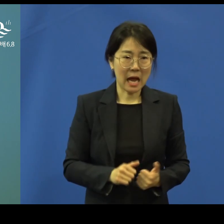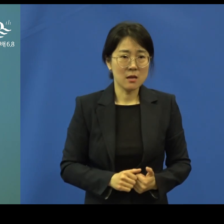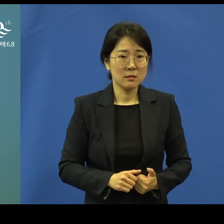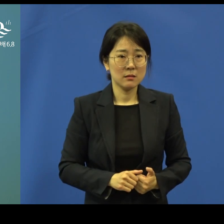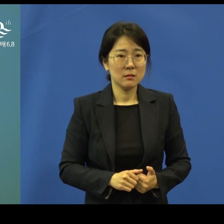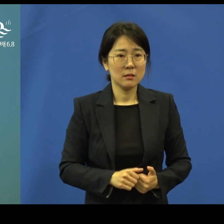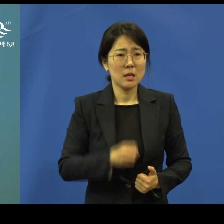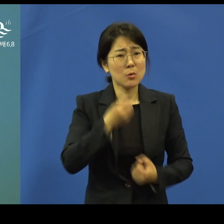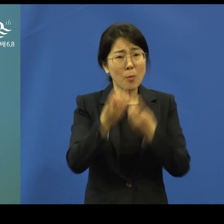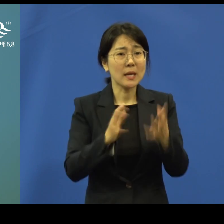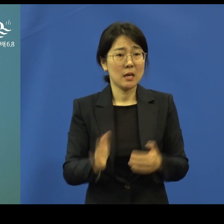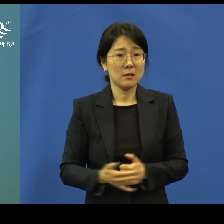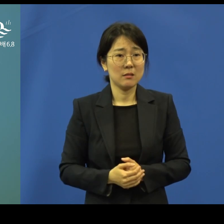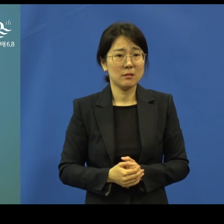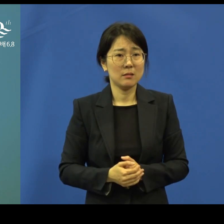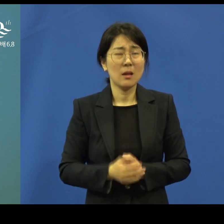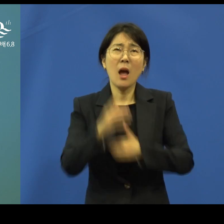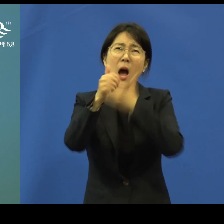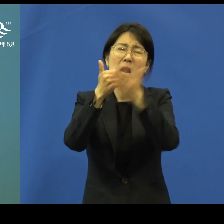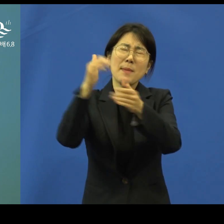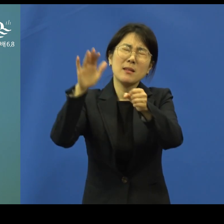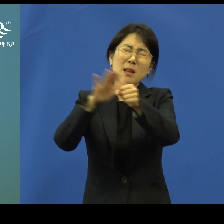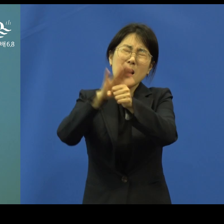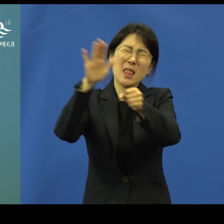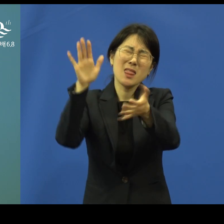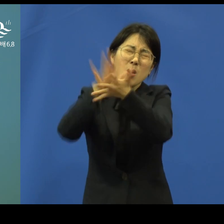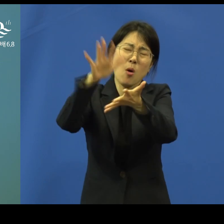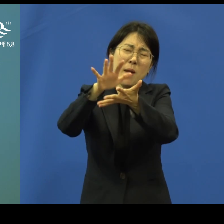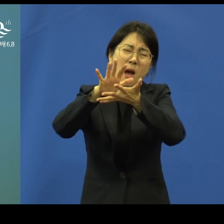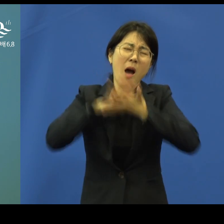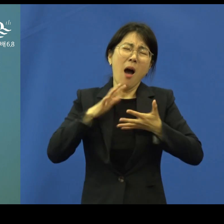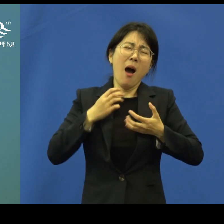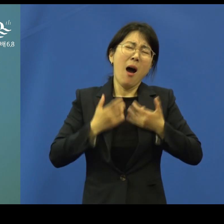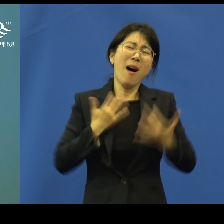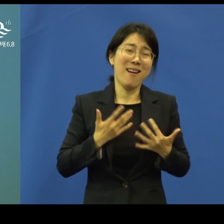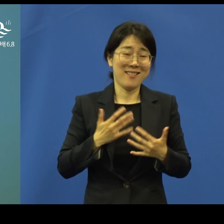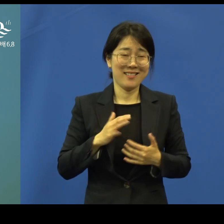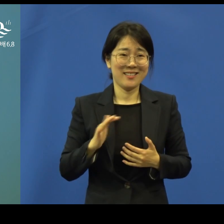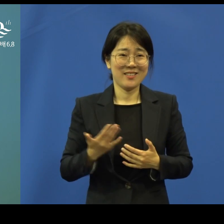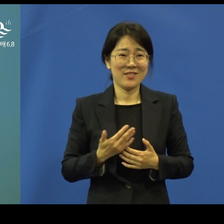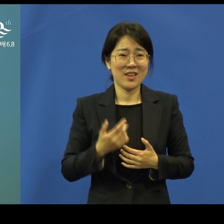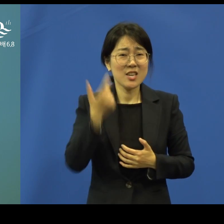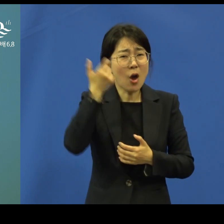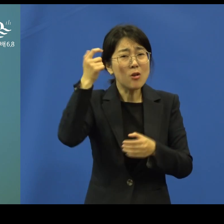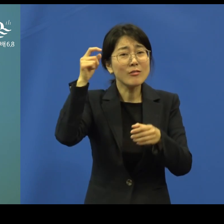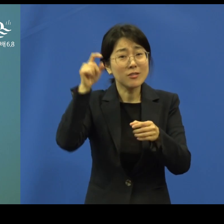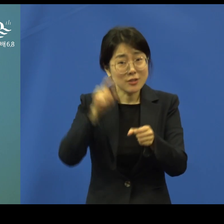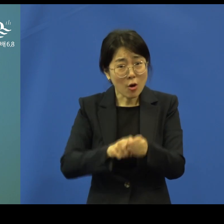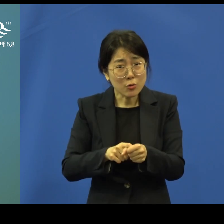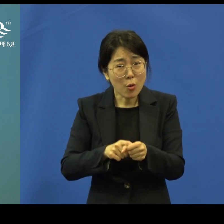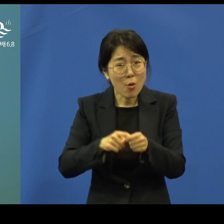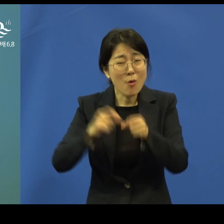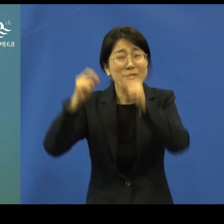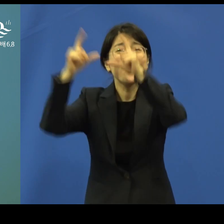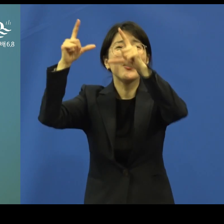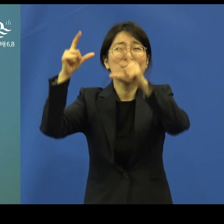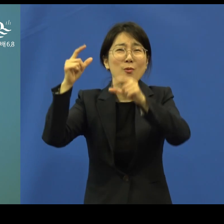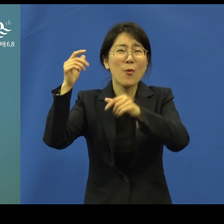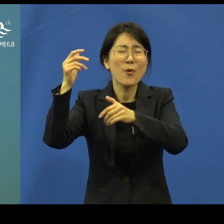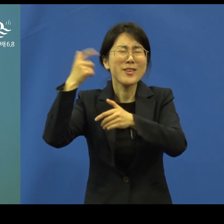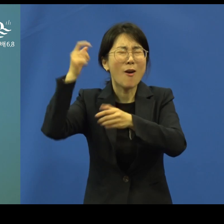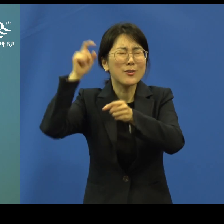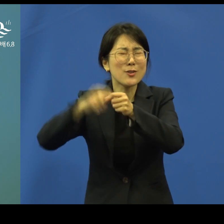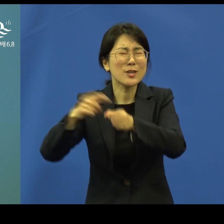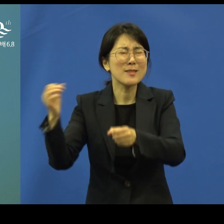세상에 부유한 자가 아니라 하나님의 부유한 자로, 영적인 부유한 자로 주님을 위해서 더 뜨겁게